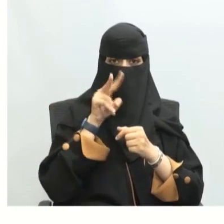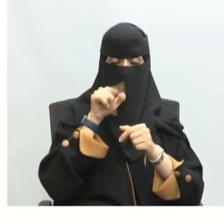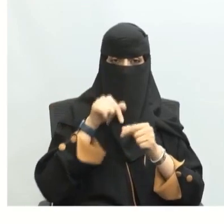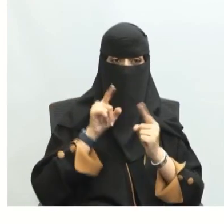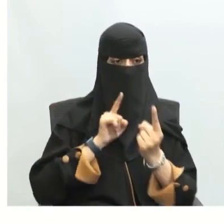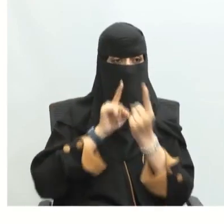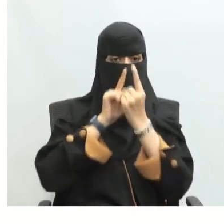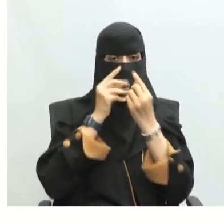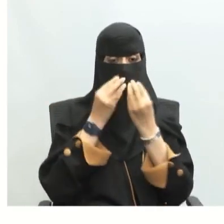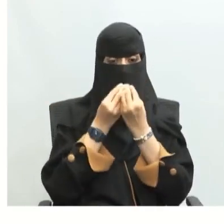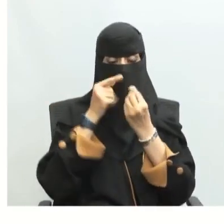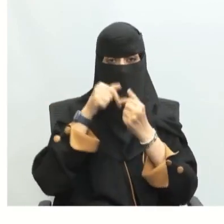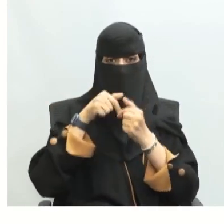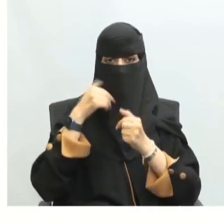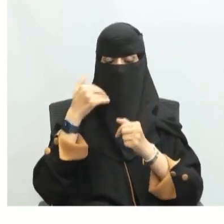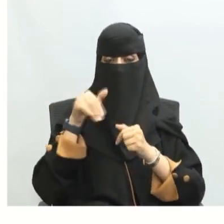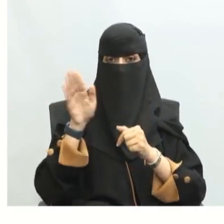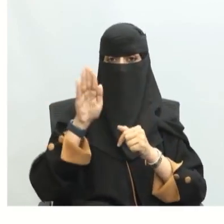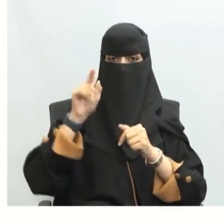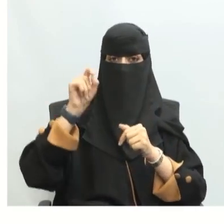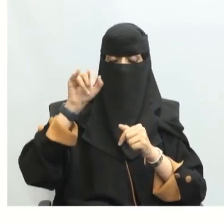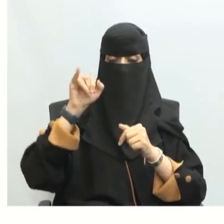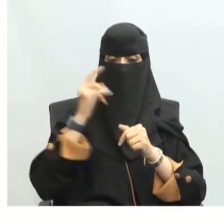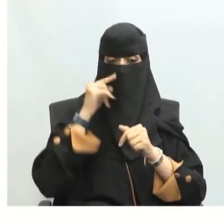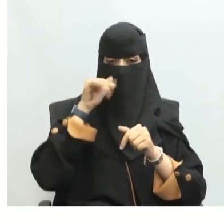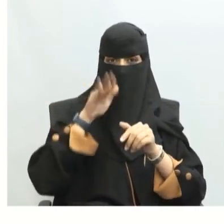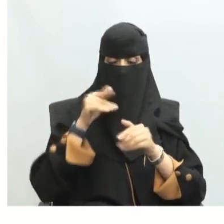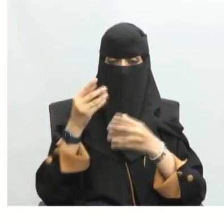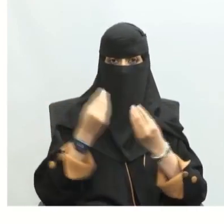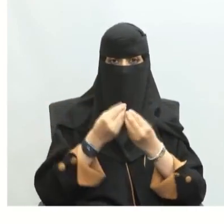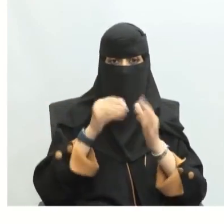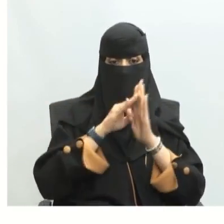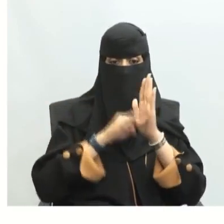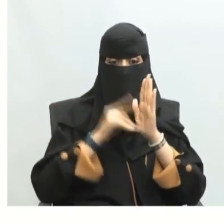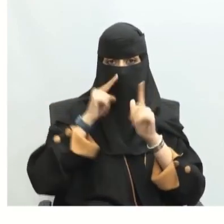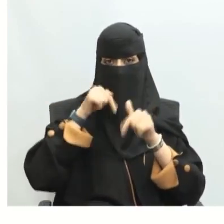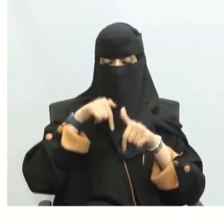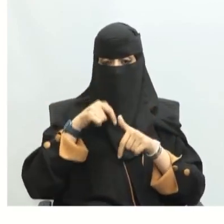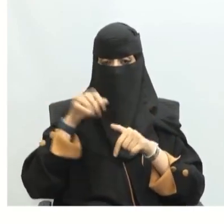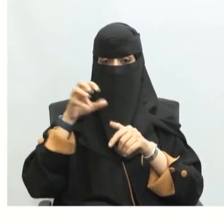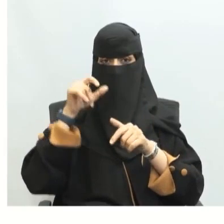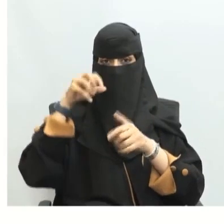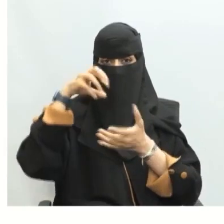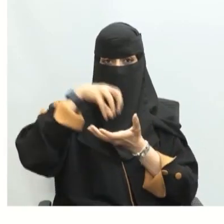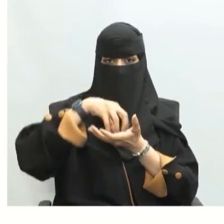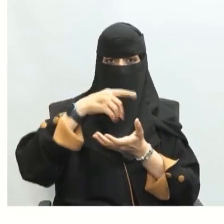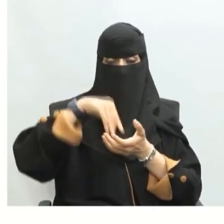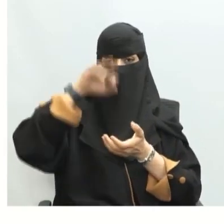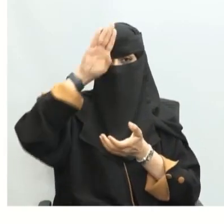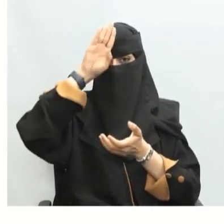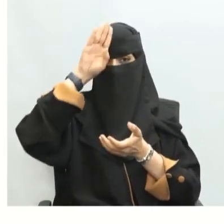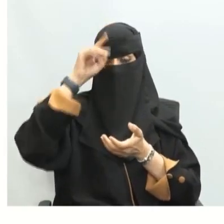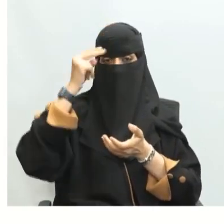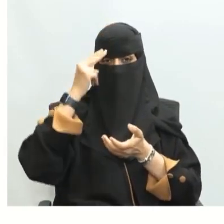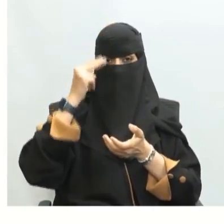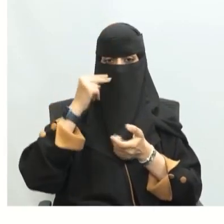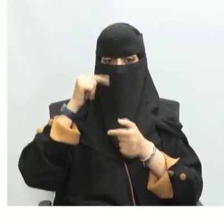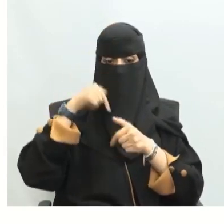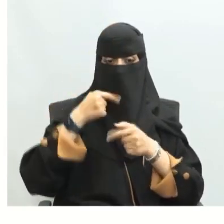لقاء برنامج سفير اللي هي من برامج مركز الملك عبد العزيز للحوار الوطني